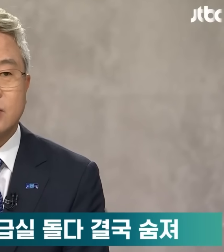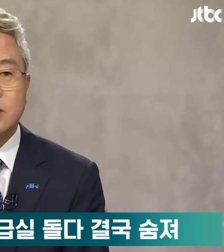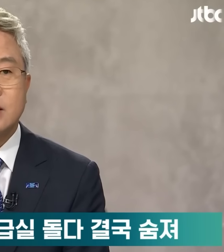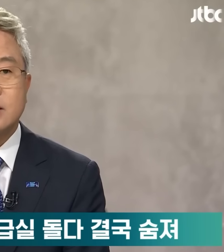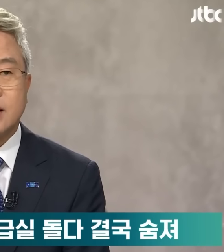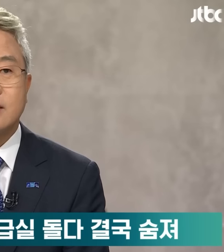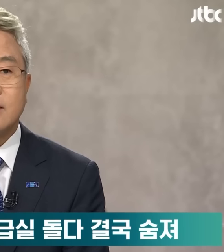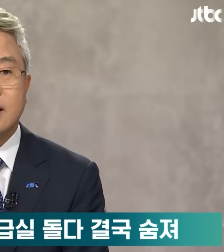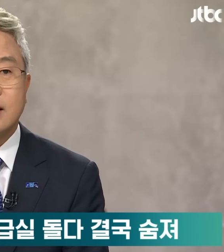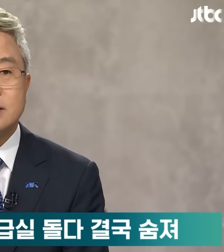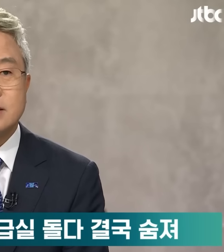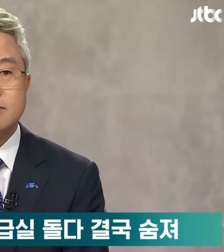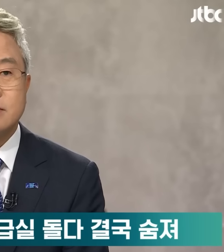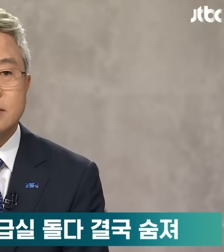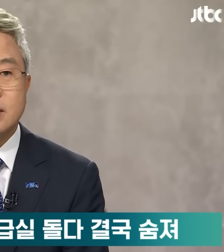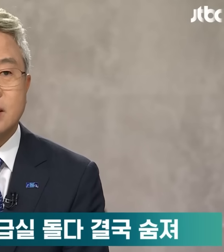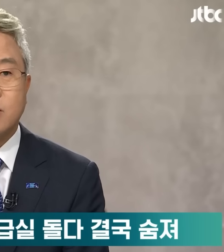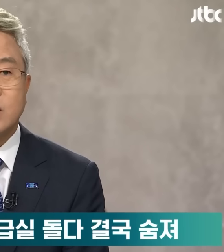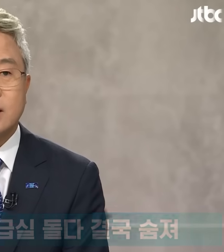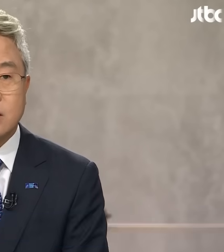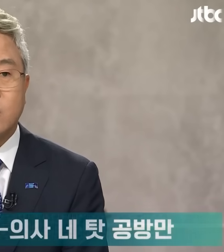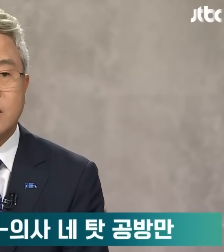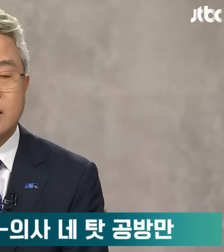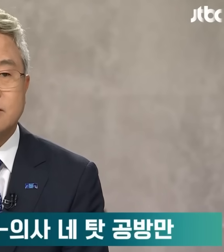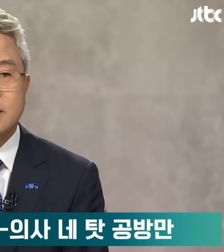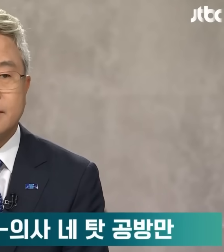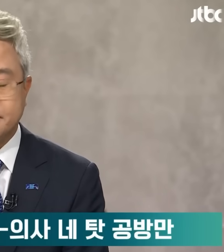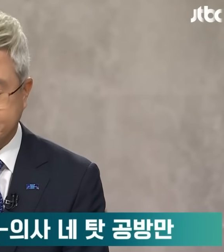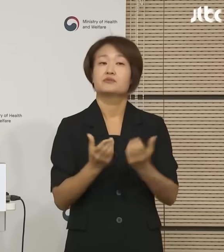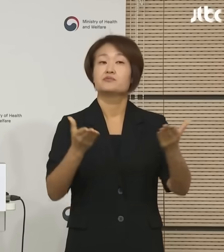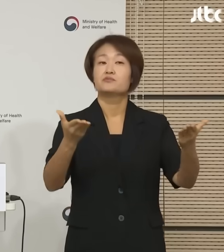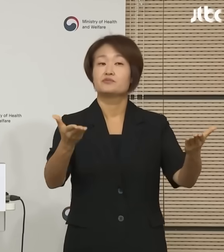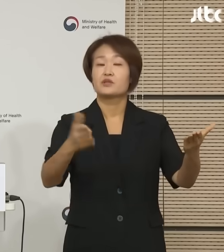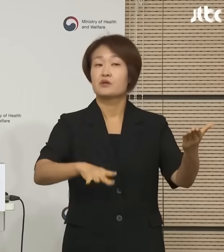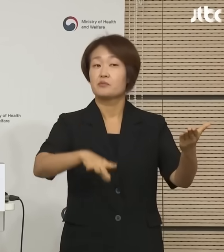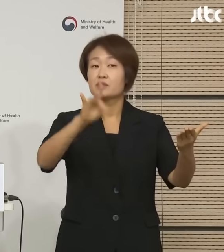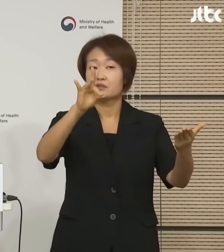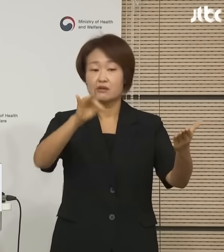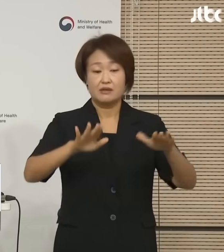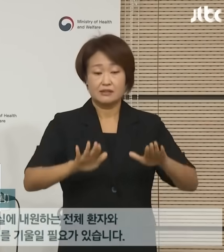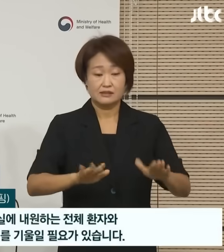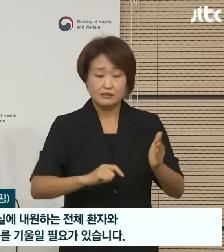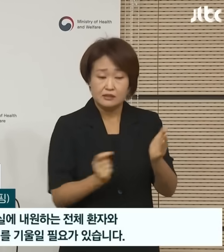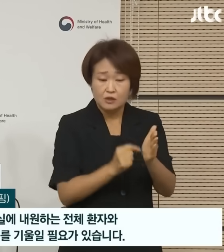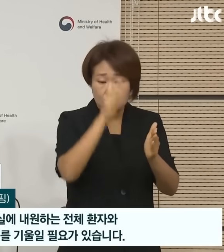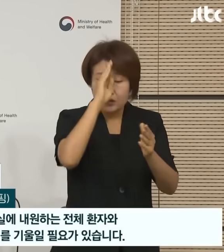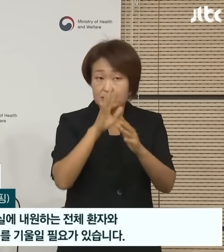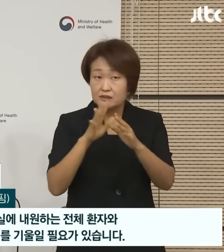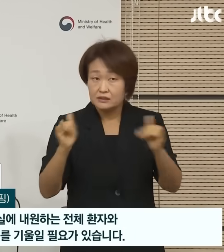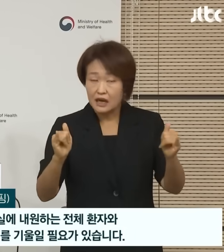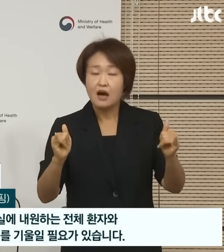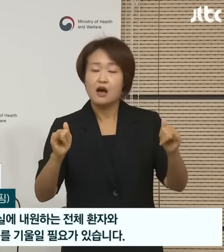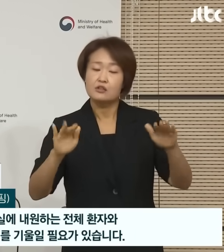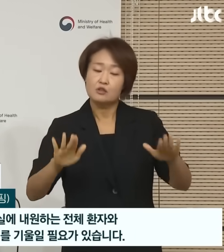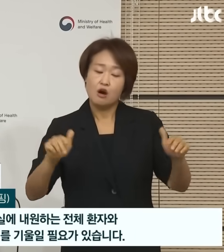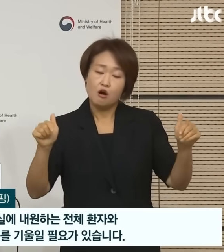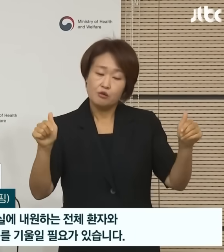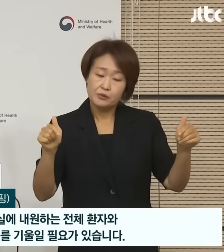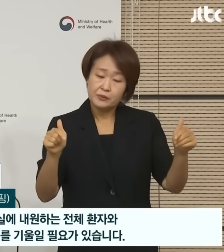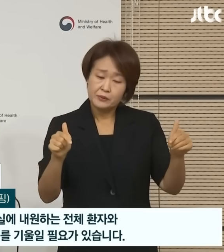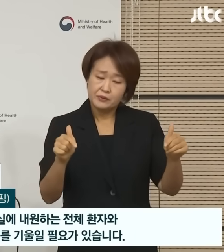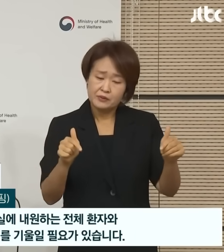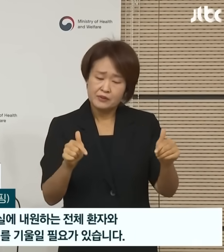했었죠 그랬던 나라가 지금 이모양 이골이 된 겁니다 현재 응급 환자는 점차 감소